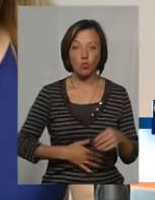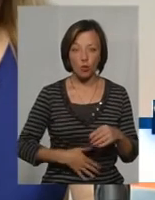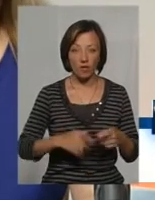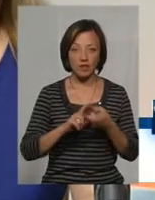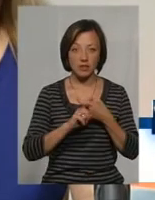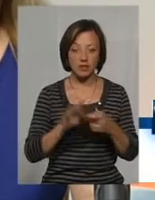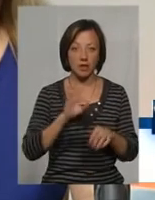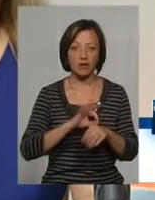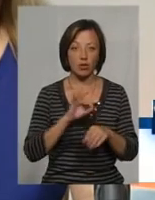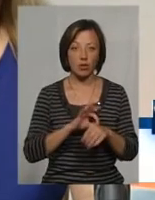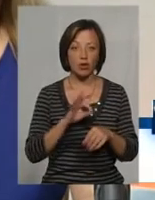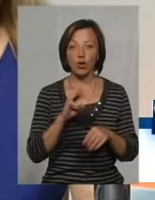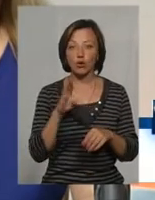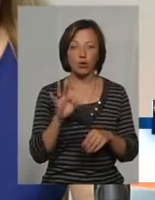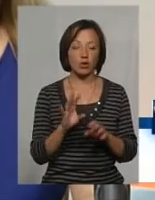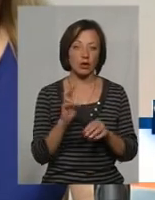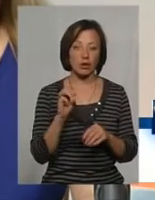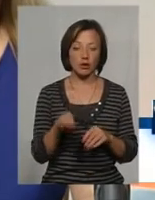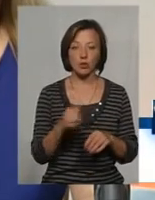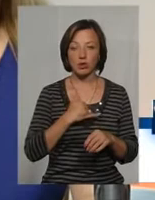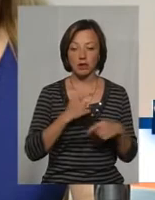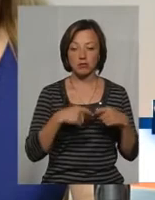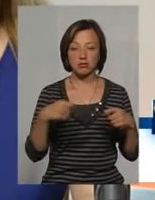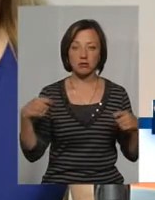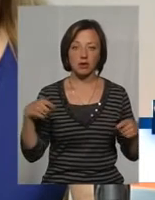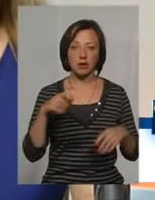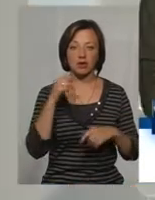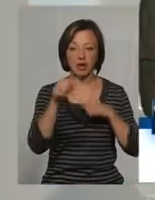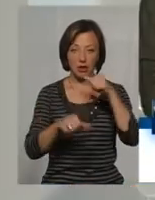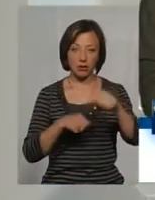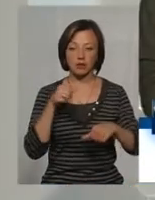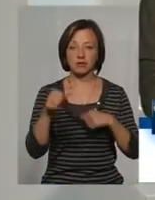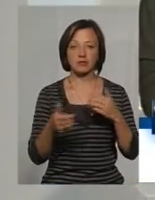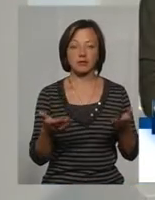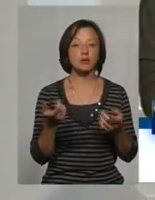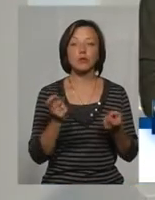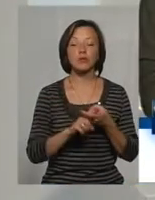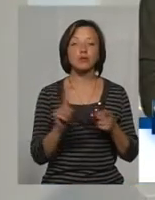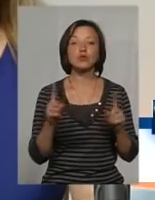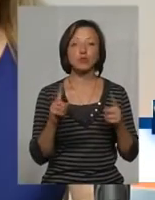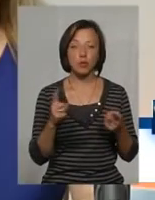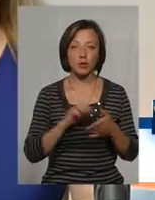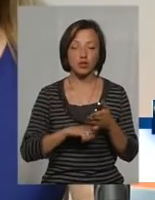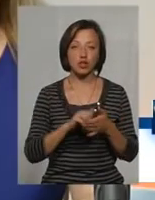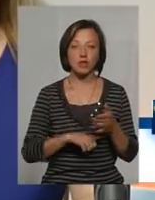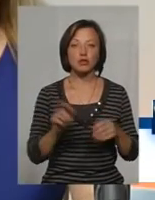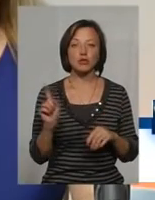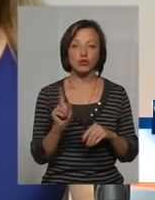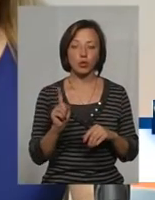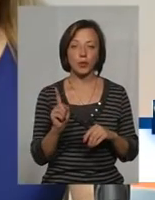кишкових інфекційних захворювань, то ні, в нас це тягнеться практично круглий рік. З чим це пов'язано? Це пов'язано з тим,